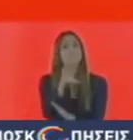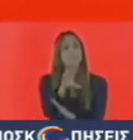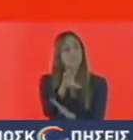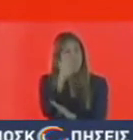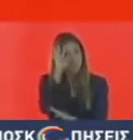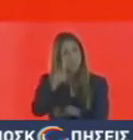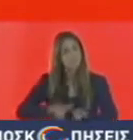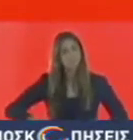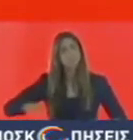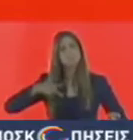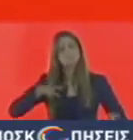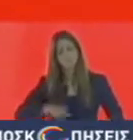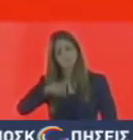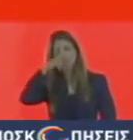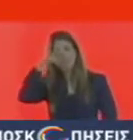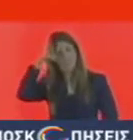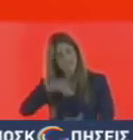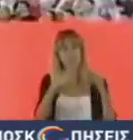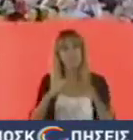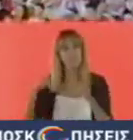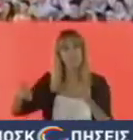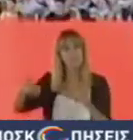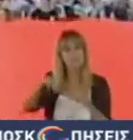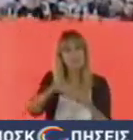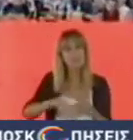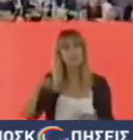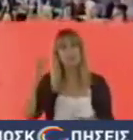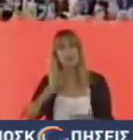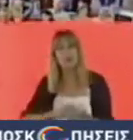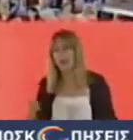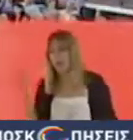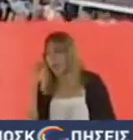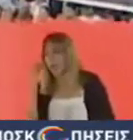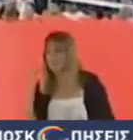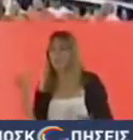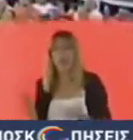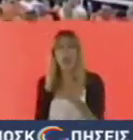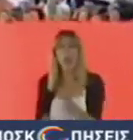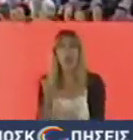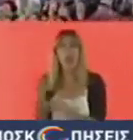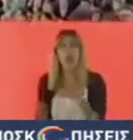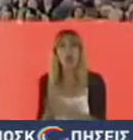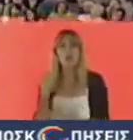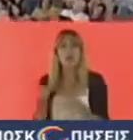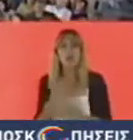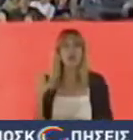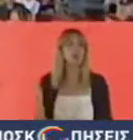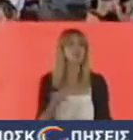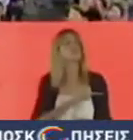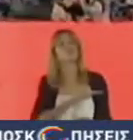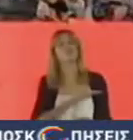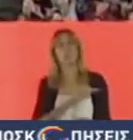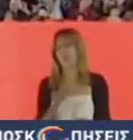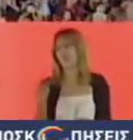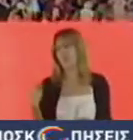το ανάστημα της περηφάνειας αυτού του λαού. Εφόσον η ομιλία πραγματοποιήθηκε χθες το βράδυ, λίγο μετά τα έντονα επεισόδια και τη φωτιά στη Μόρια,